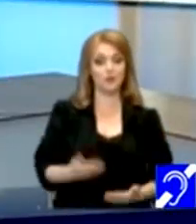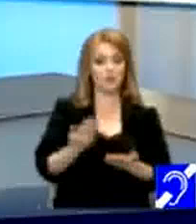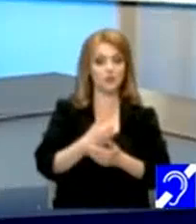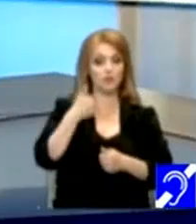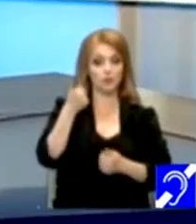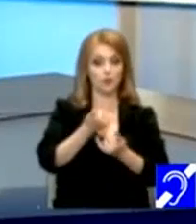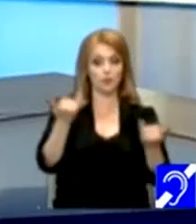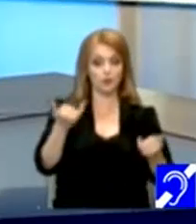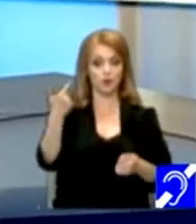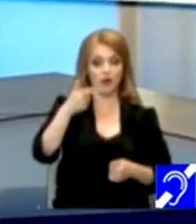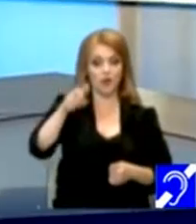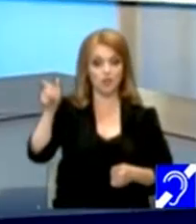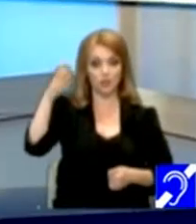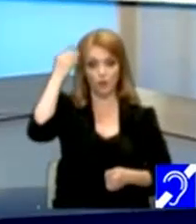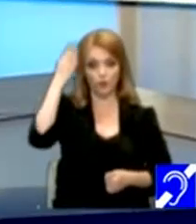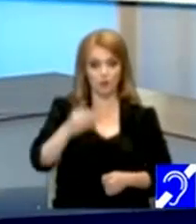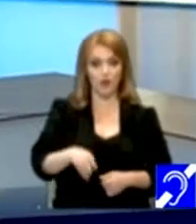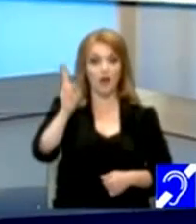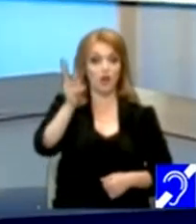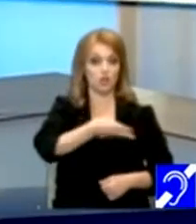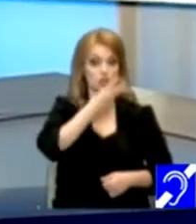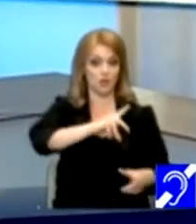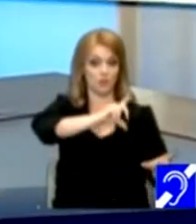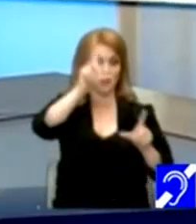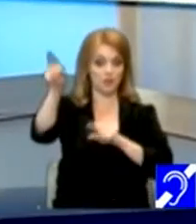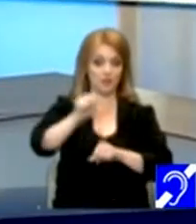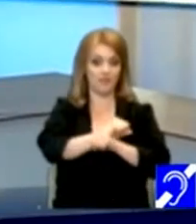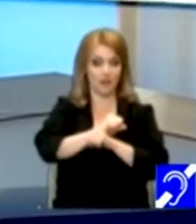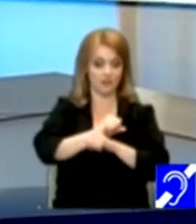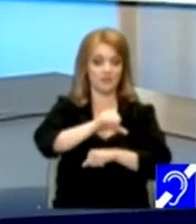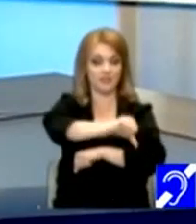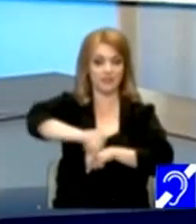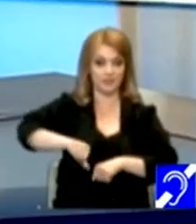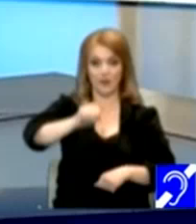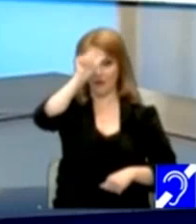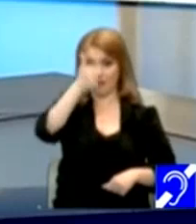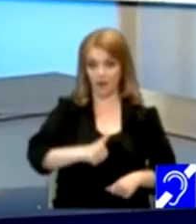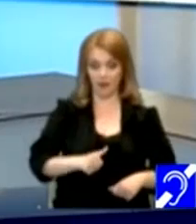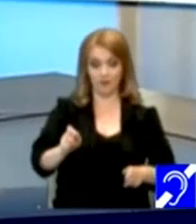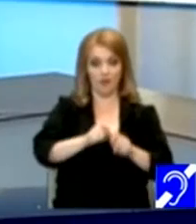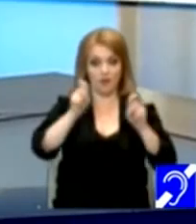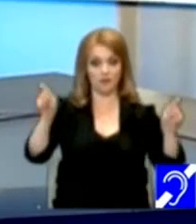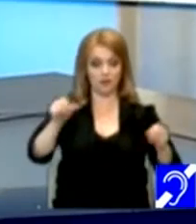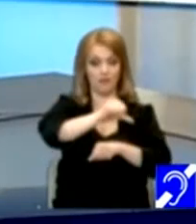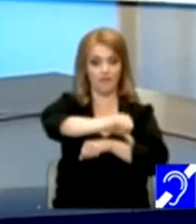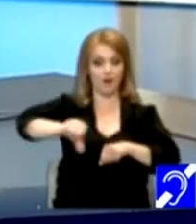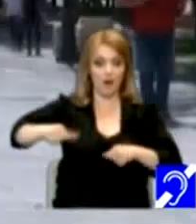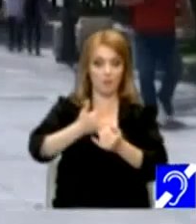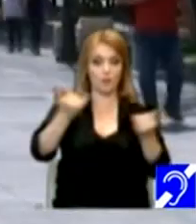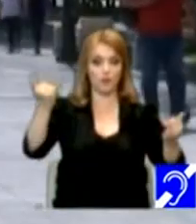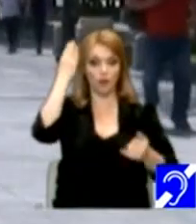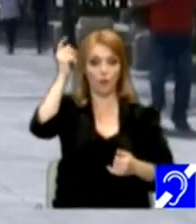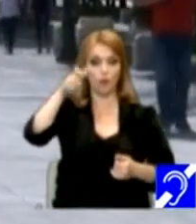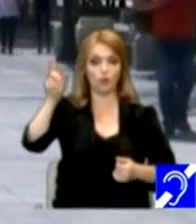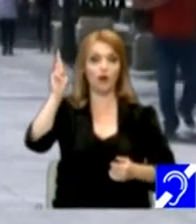Vești bune pentru cetățenii Republicii Moldova care doresc să meargă în vacanță în străinătate. Grecia își redeschide frontierele pentru